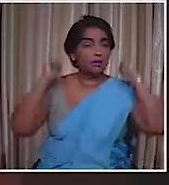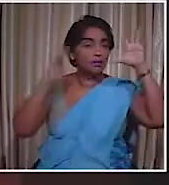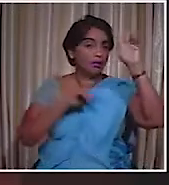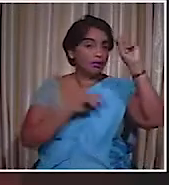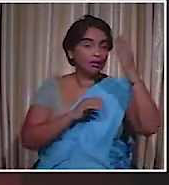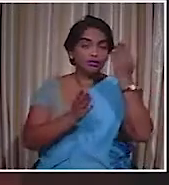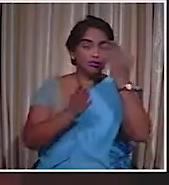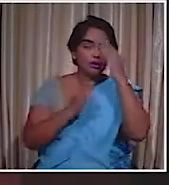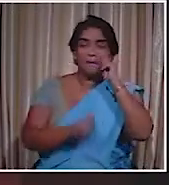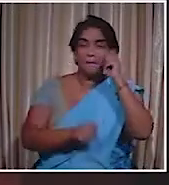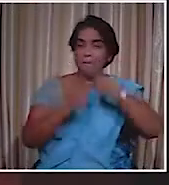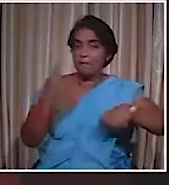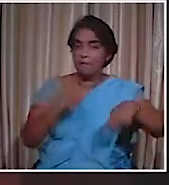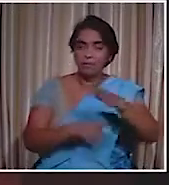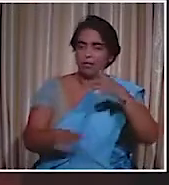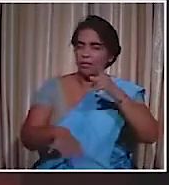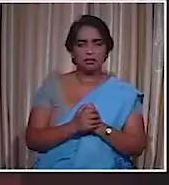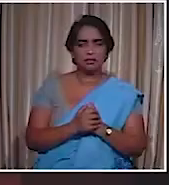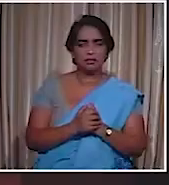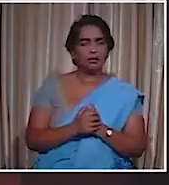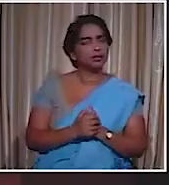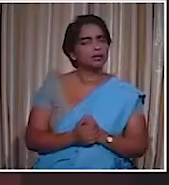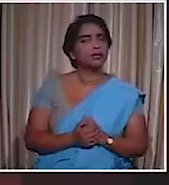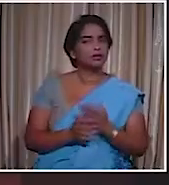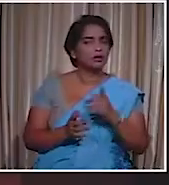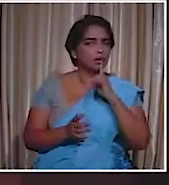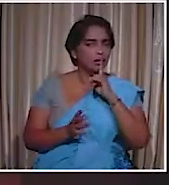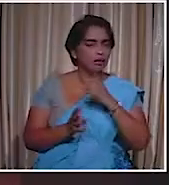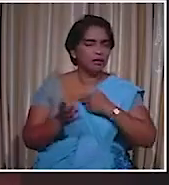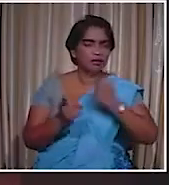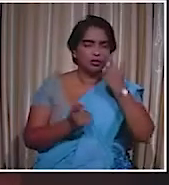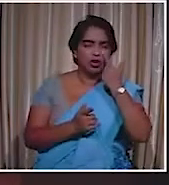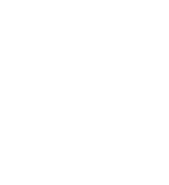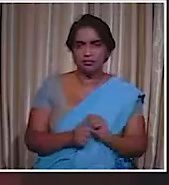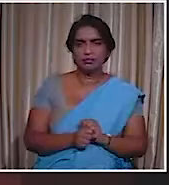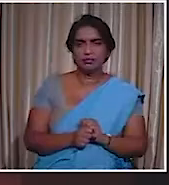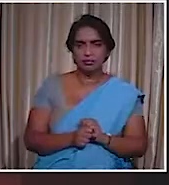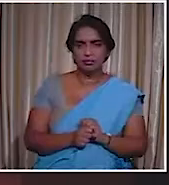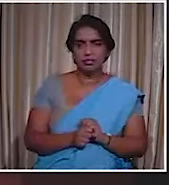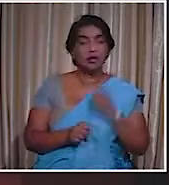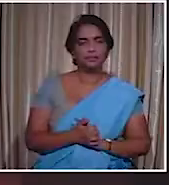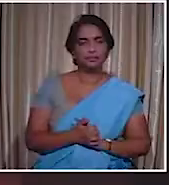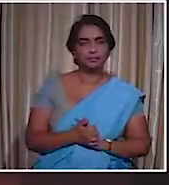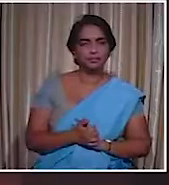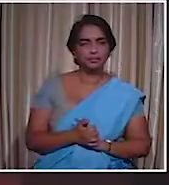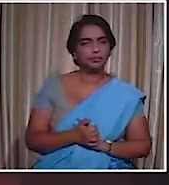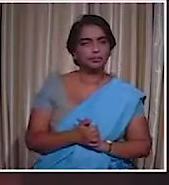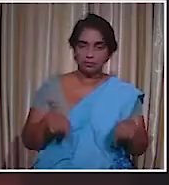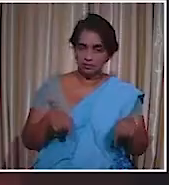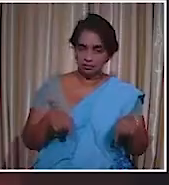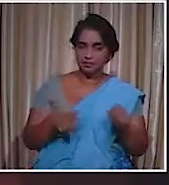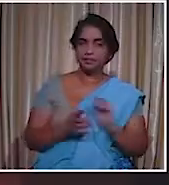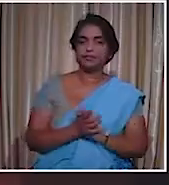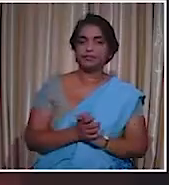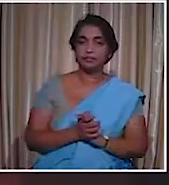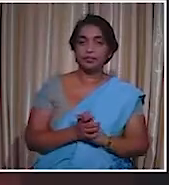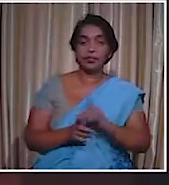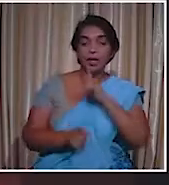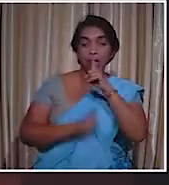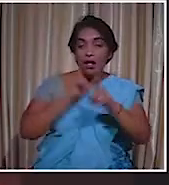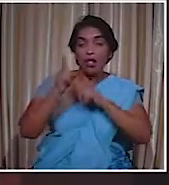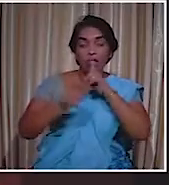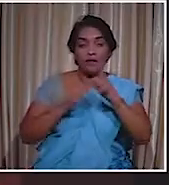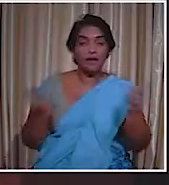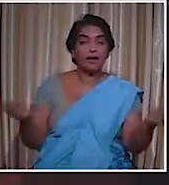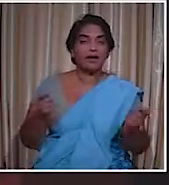අද ජනතාවගේ අභාග්‍ය බවට පත් වෙලා කිසිම සහකම්පනයක් නොදක්වන රජයක් අද තියෙන මේ සභාව කතා සාප්පුවක් බවට